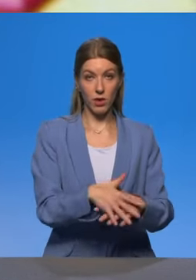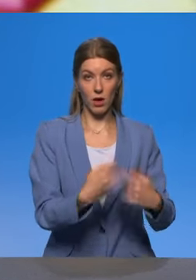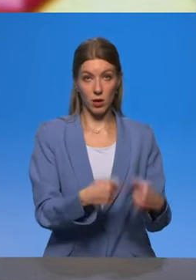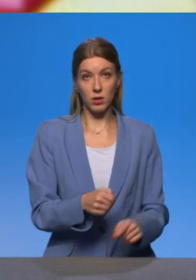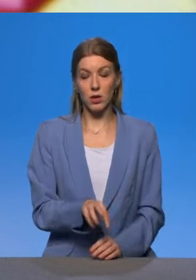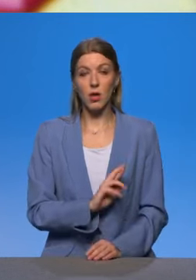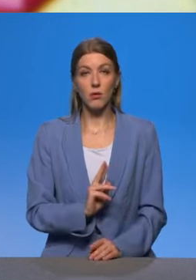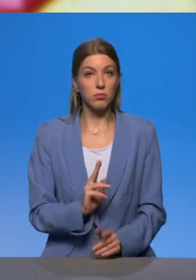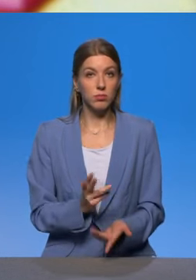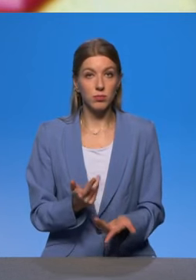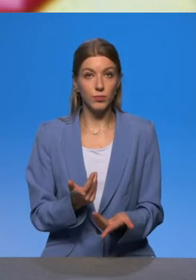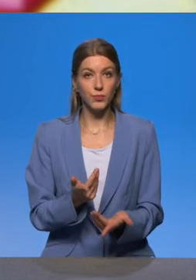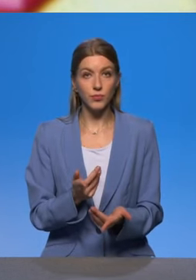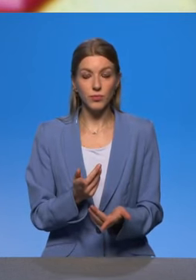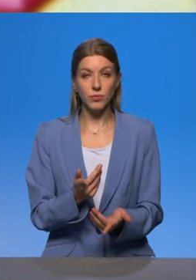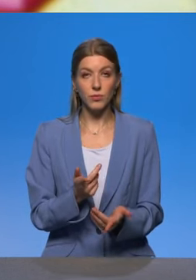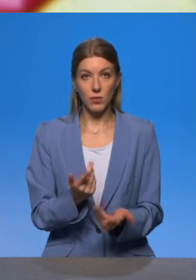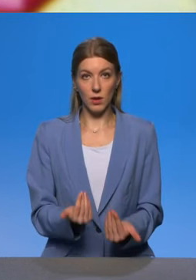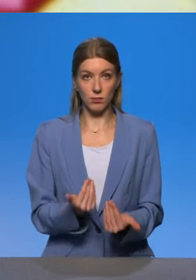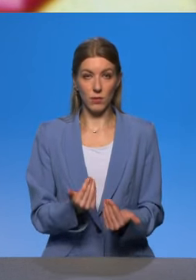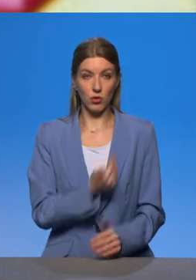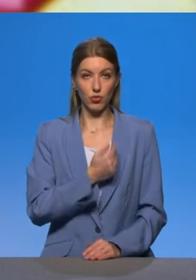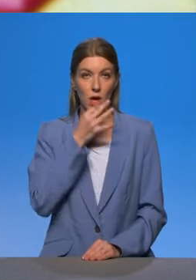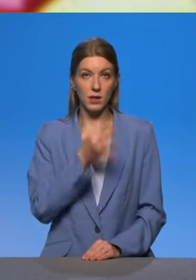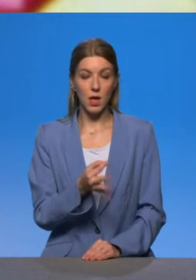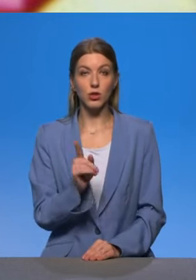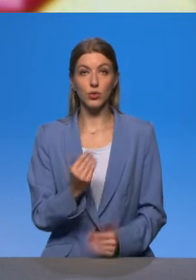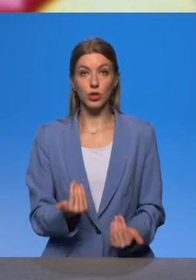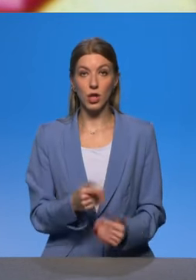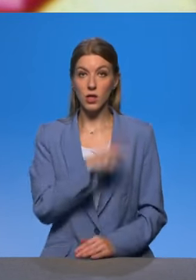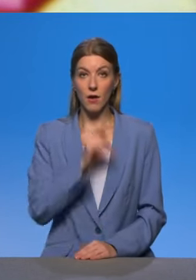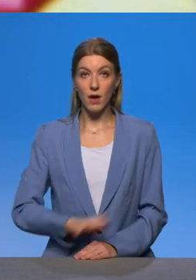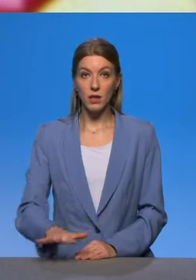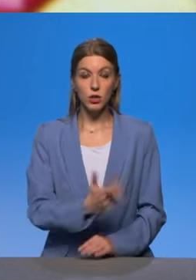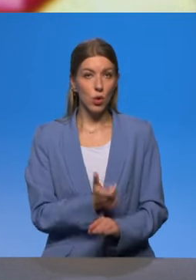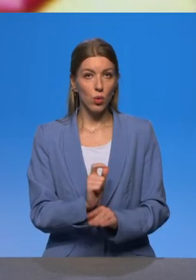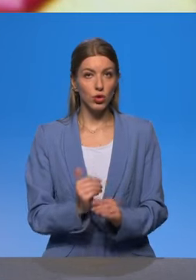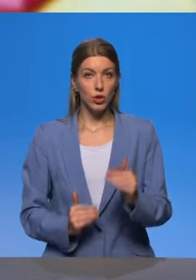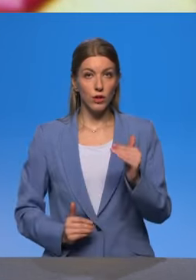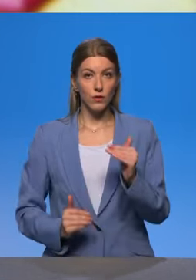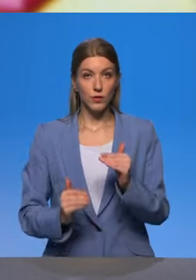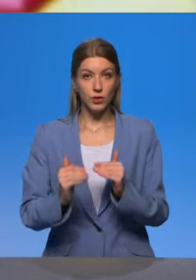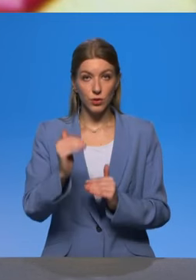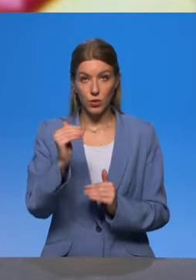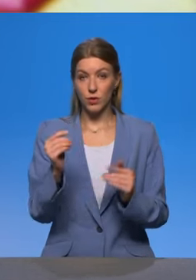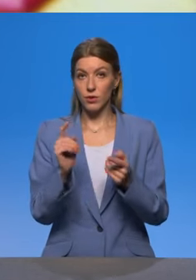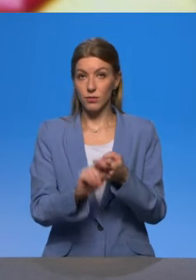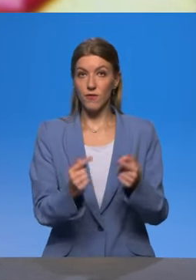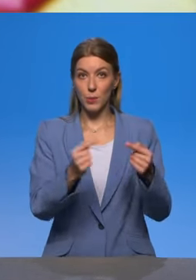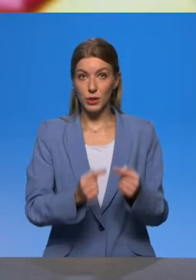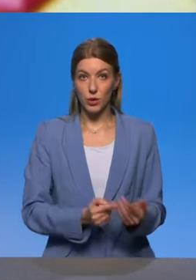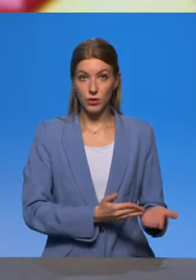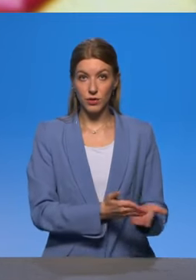звонившим, потому что сейчас в России, в отличие от ближайших европейских стран, достаточно высокие в определенных сферах зарплаты,